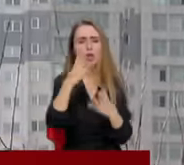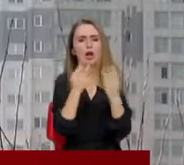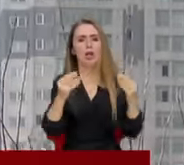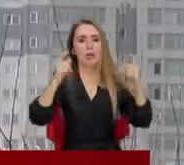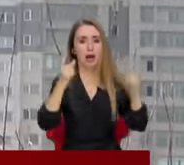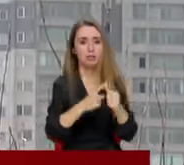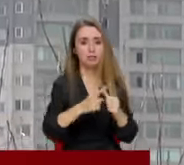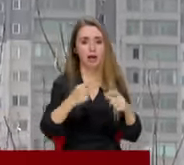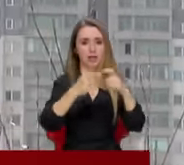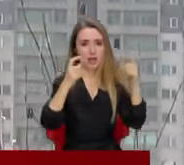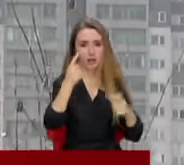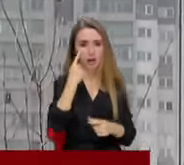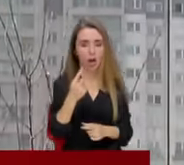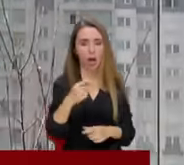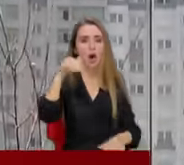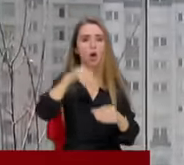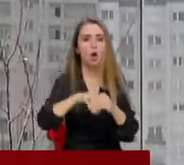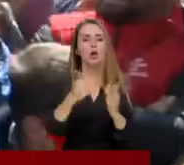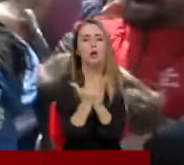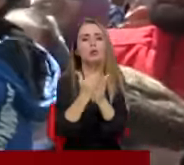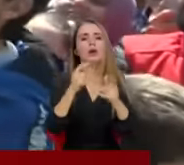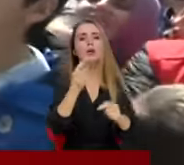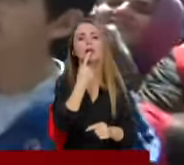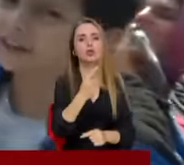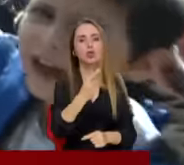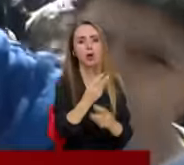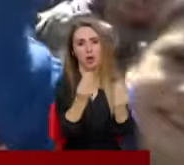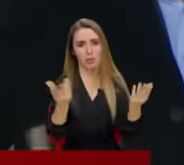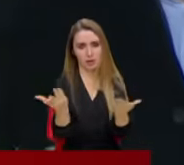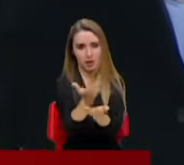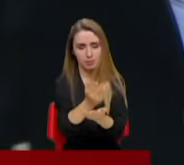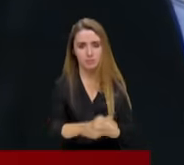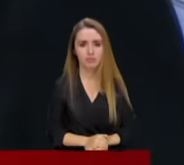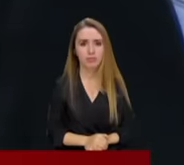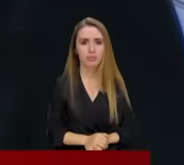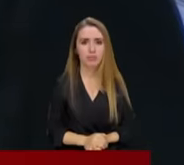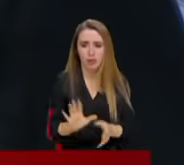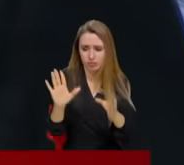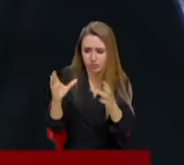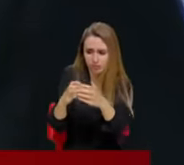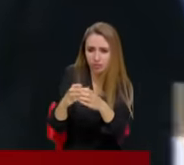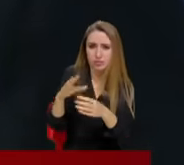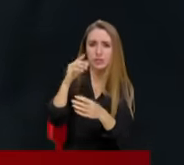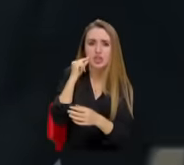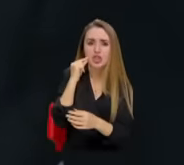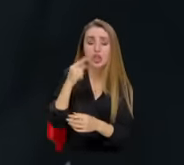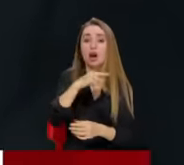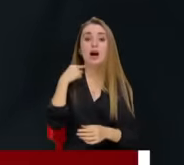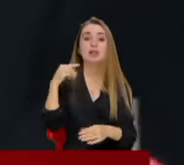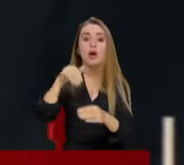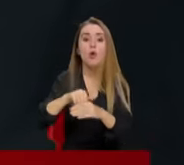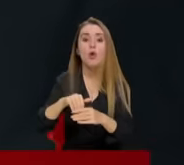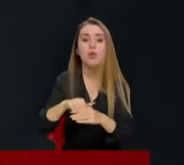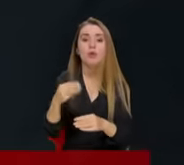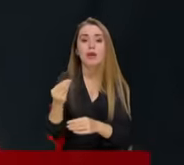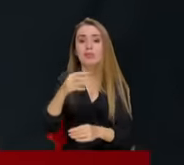birinci ilçesi Esenyurt'tan da oyları böldürmeyin diye seslendi kalabalıklara. Bir avuç insana asla oy